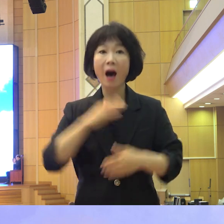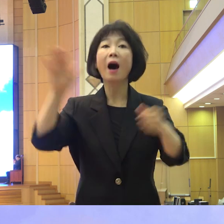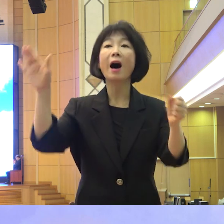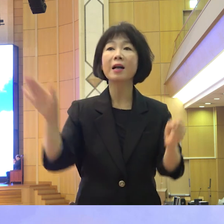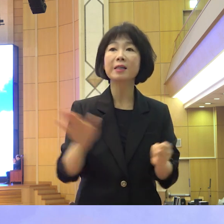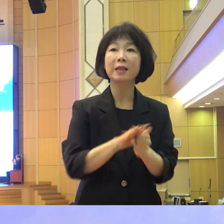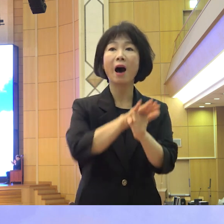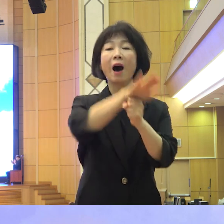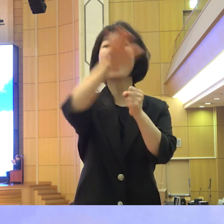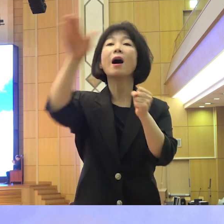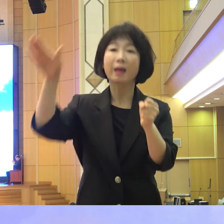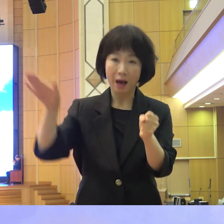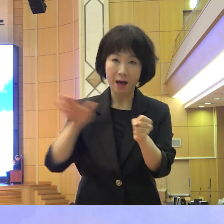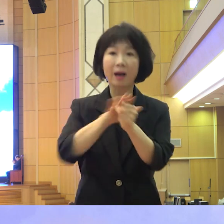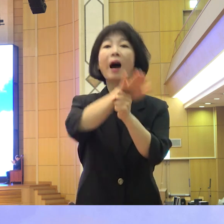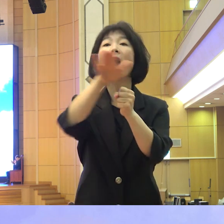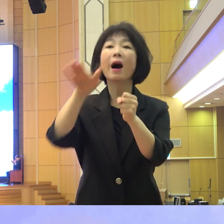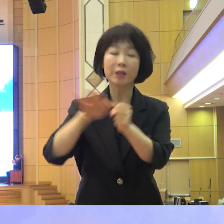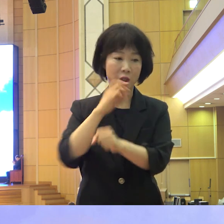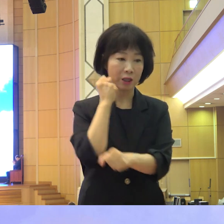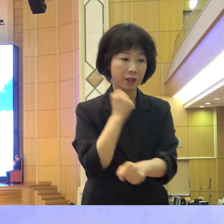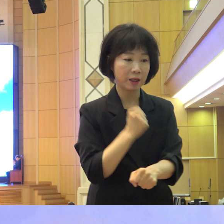사랑하신 날